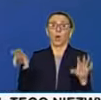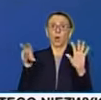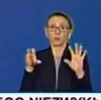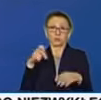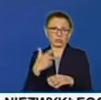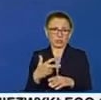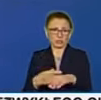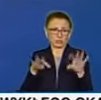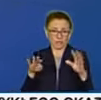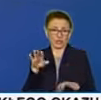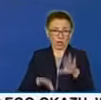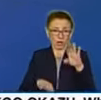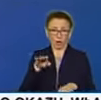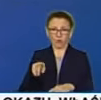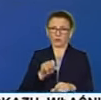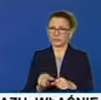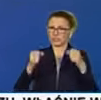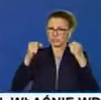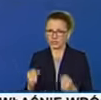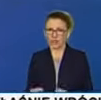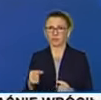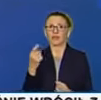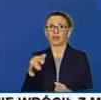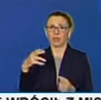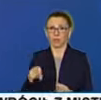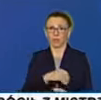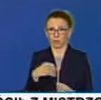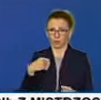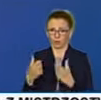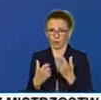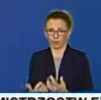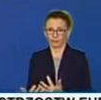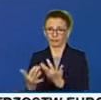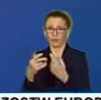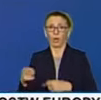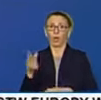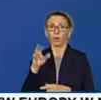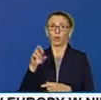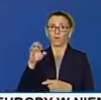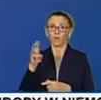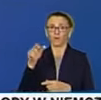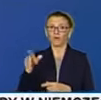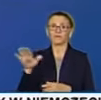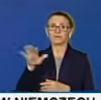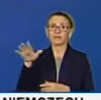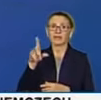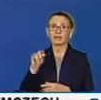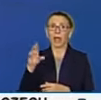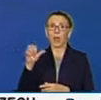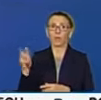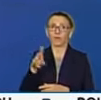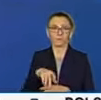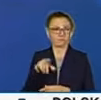839 kg. Tyle waży najcięższa dynia wyhodowana w Polsce, a dokładnie w Kurówku pod Zelowem. Damian Kędziak, właściciel